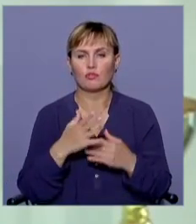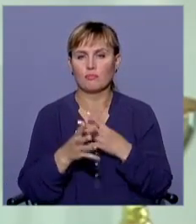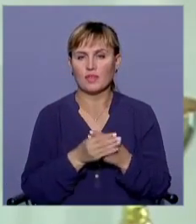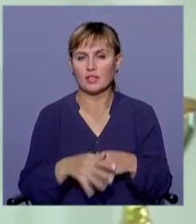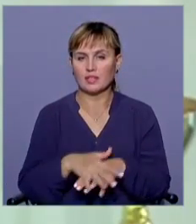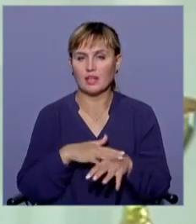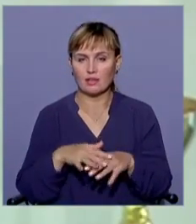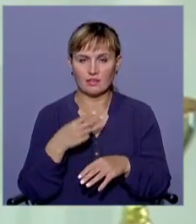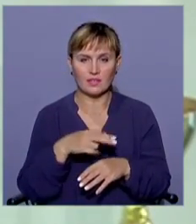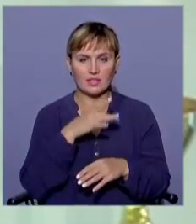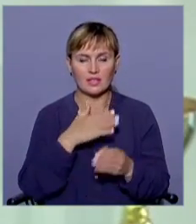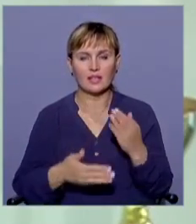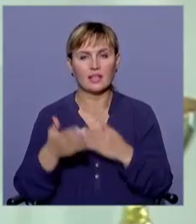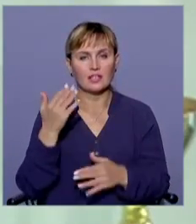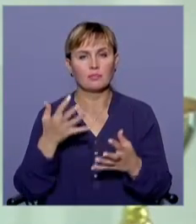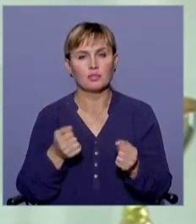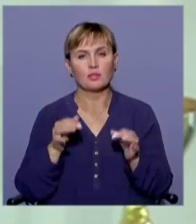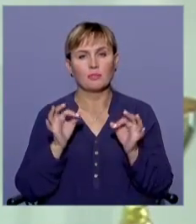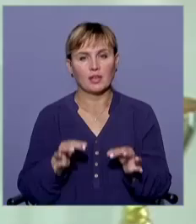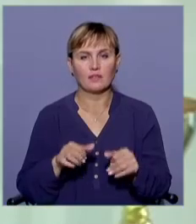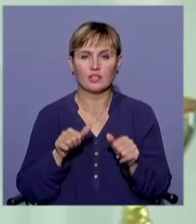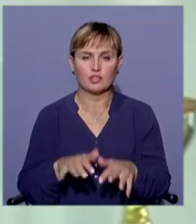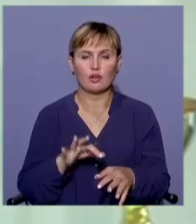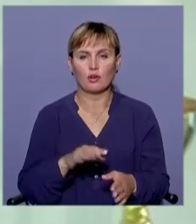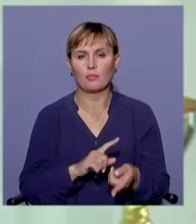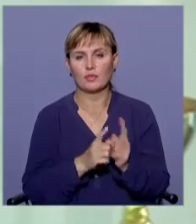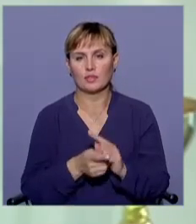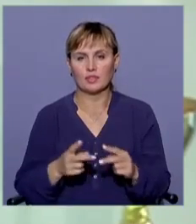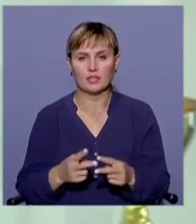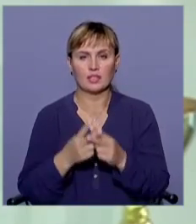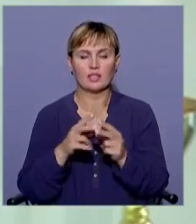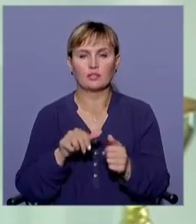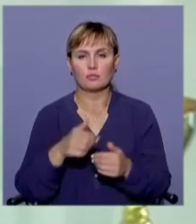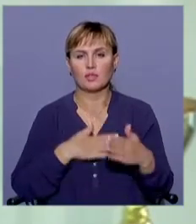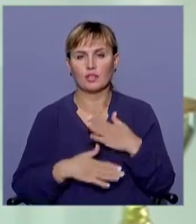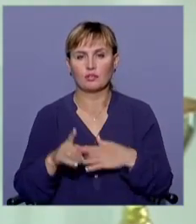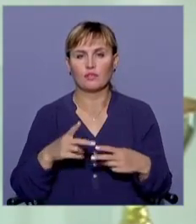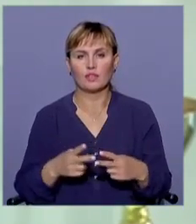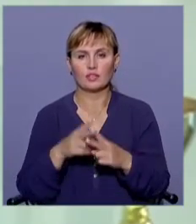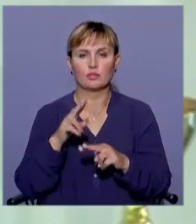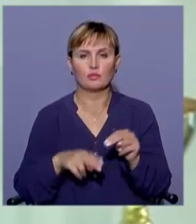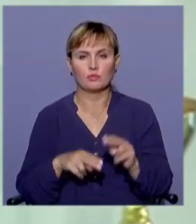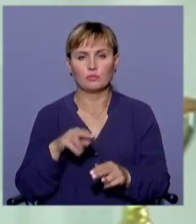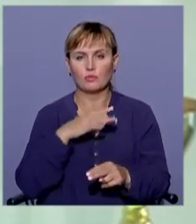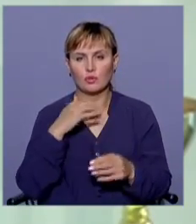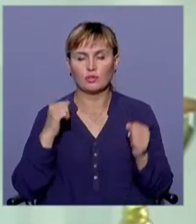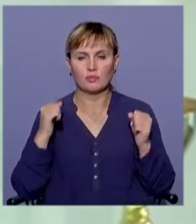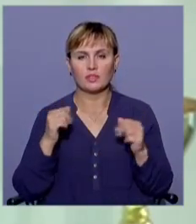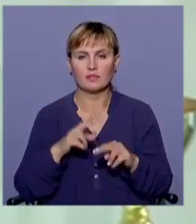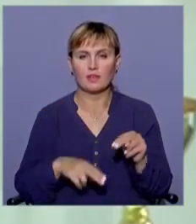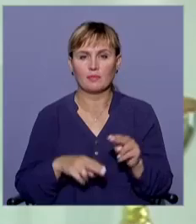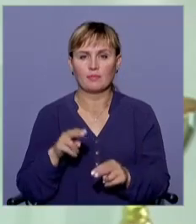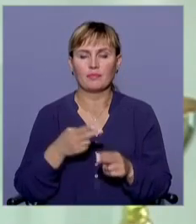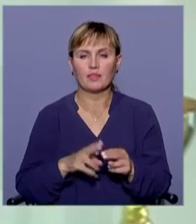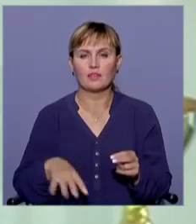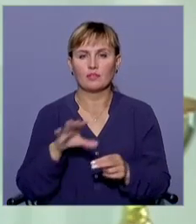с народом 20 лет назад принял правильное решение о переносе столицы. Особенно радует, что в Астане строится много спортивных объектов. Ведь